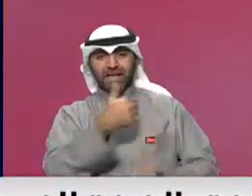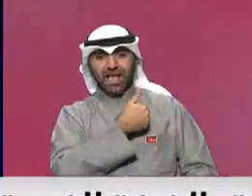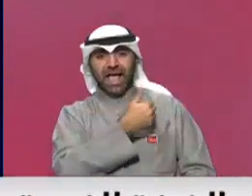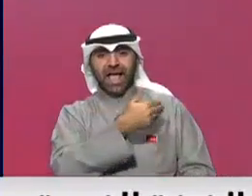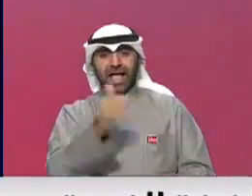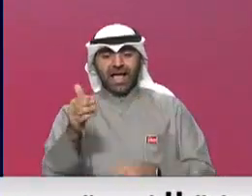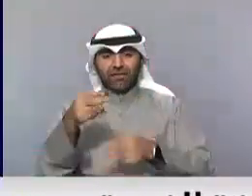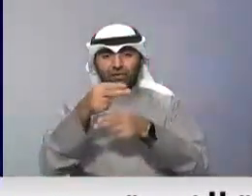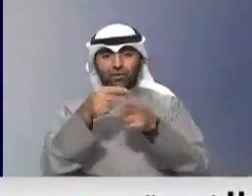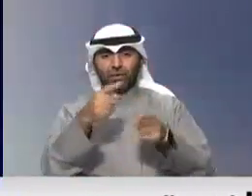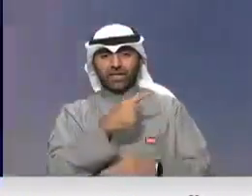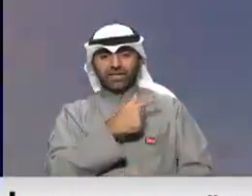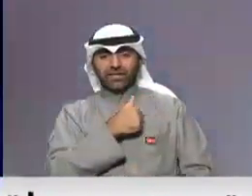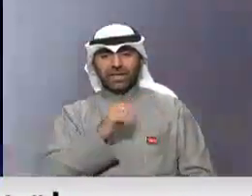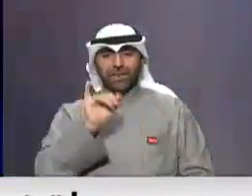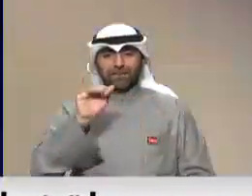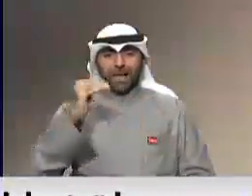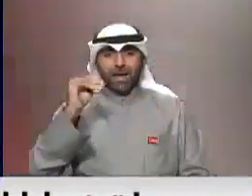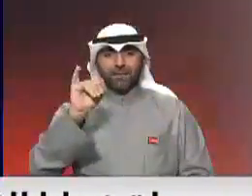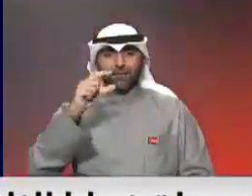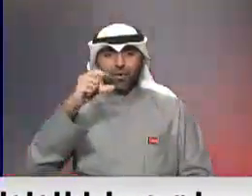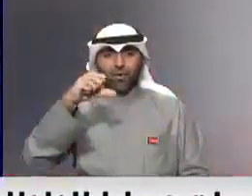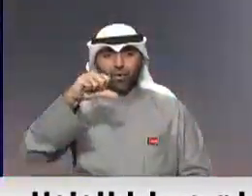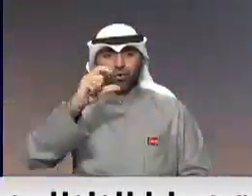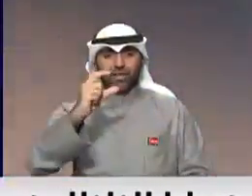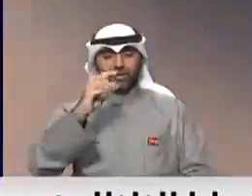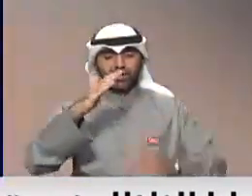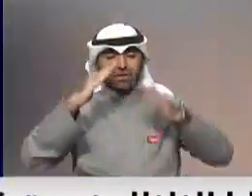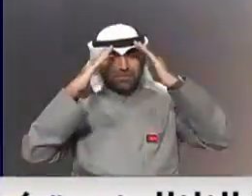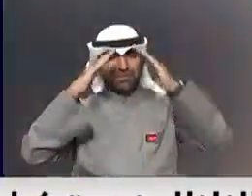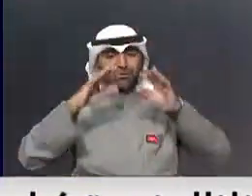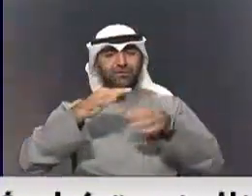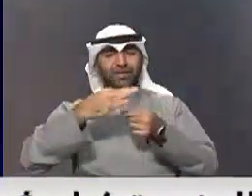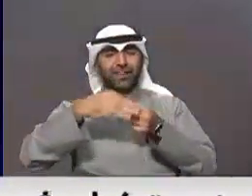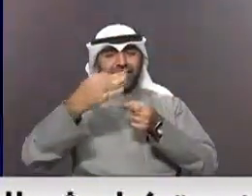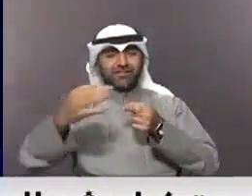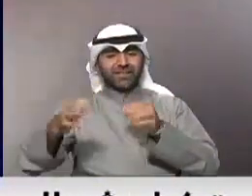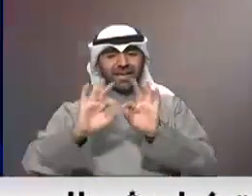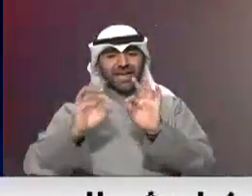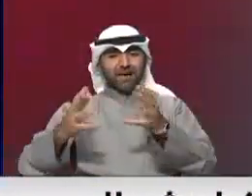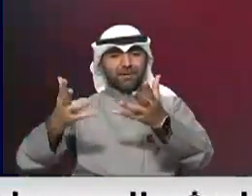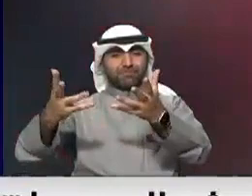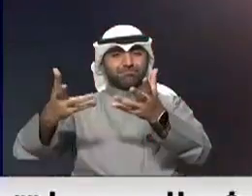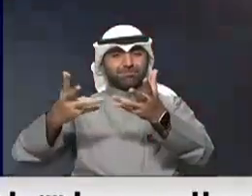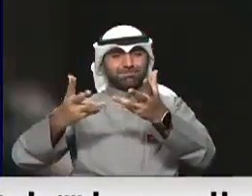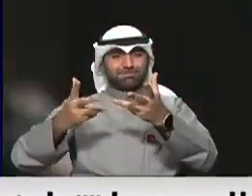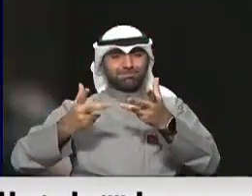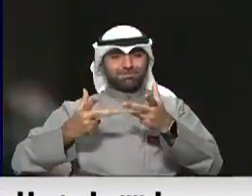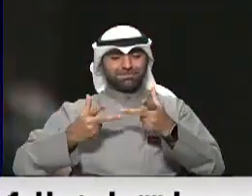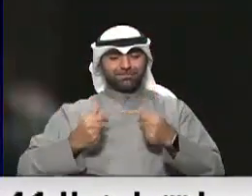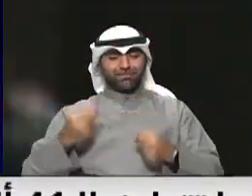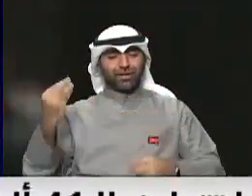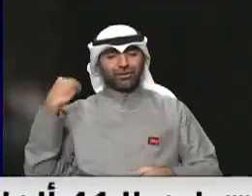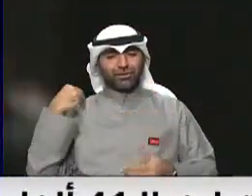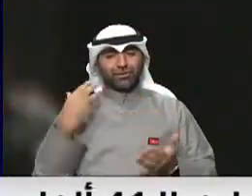مرعش، رئيس قطاع الإغاثة والمشاريع في الجمعية الكويتية للإغاثة، كل الشكر وجزاكم الله خير.